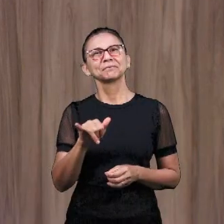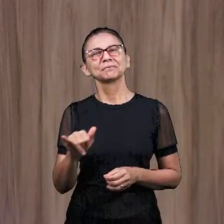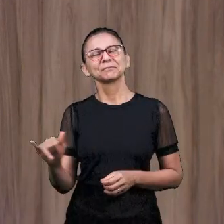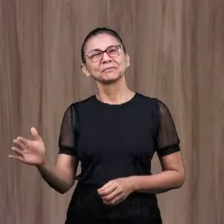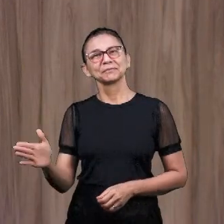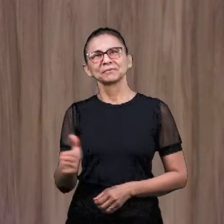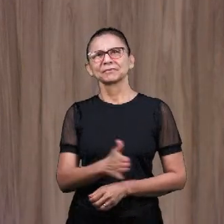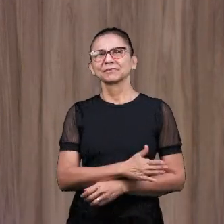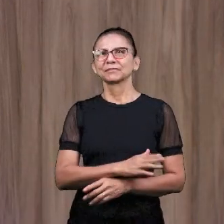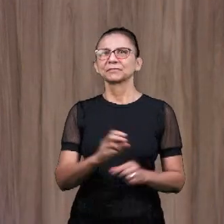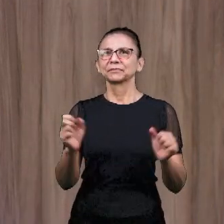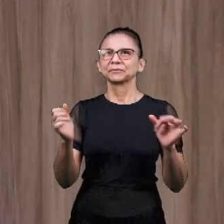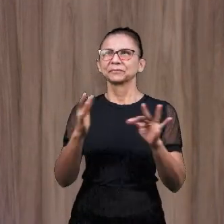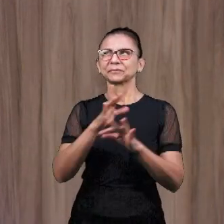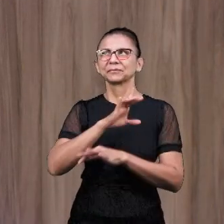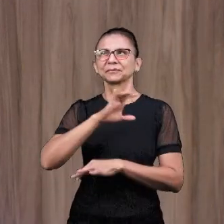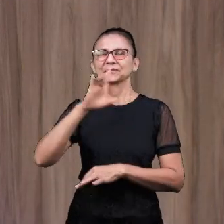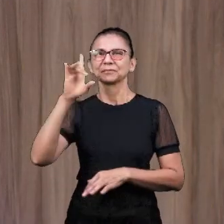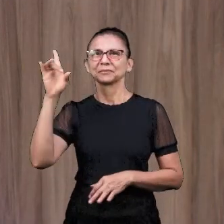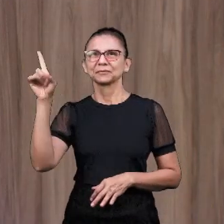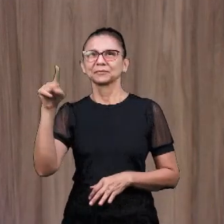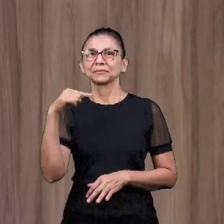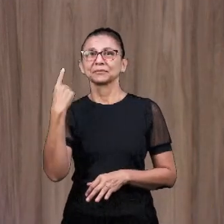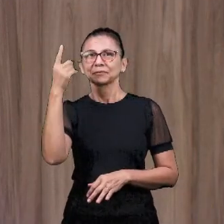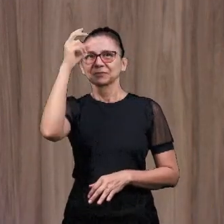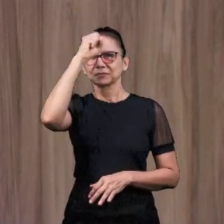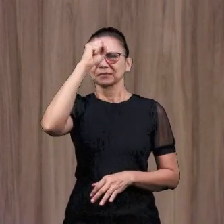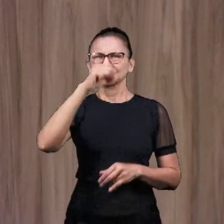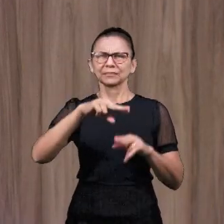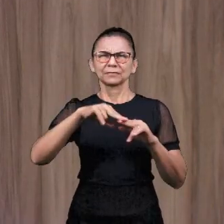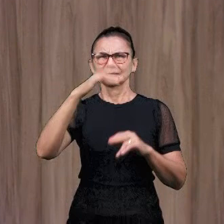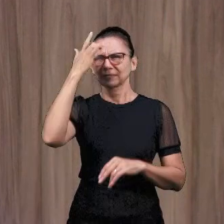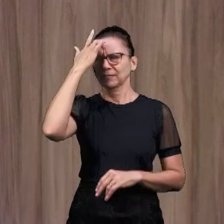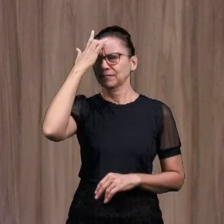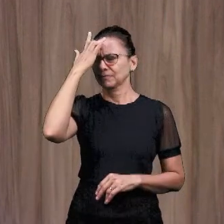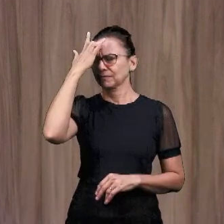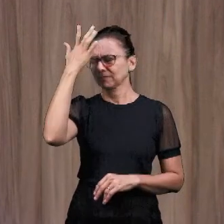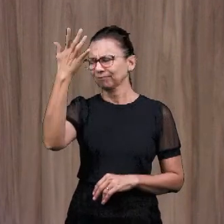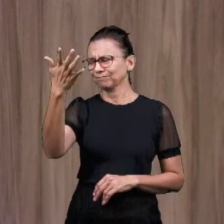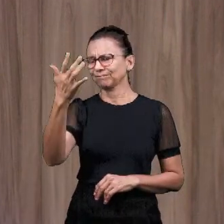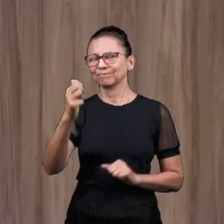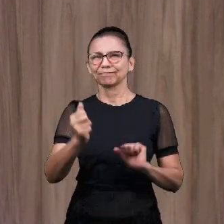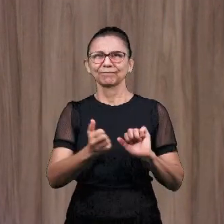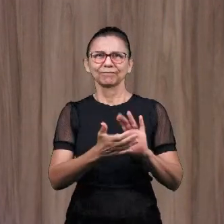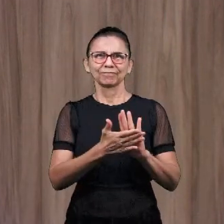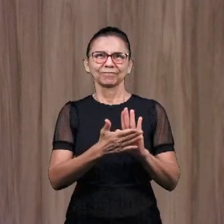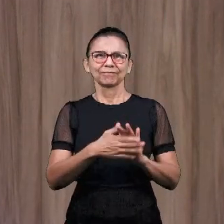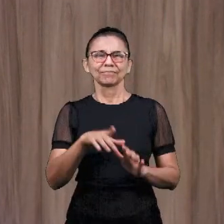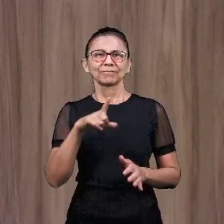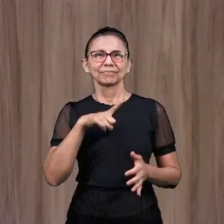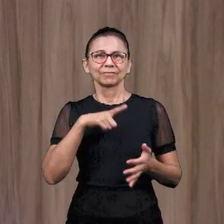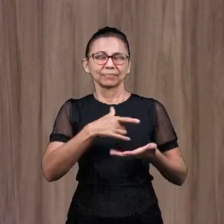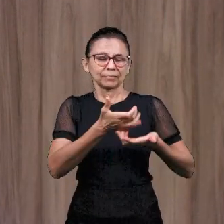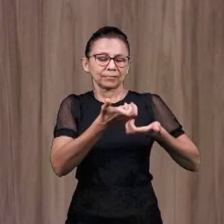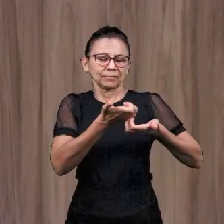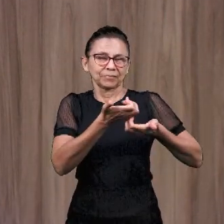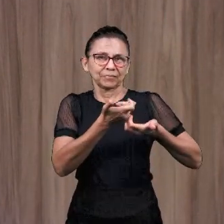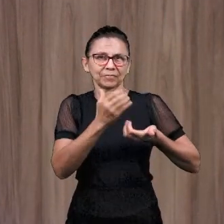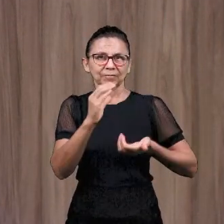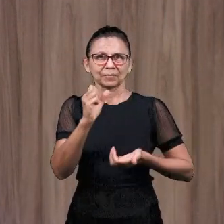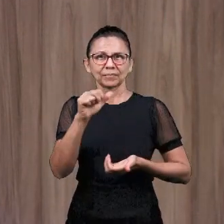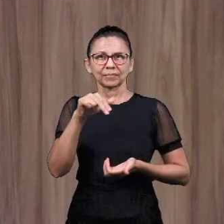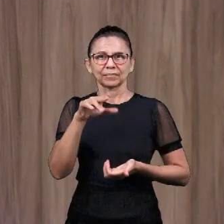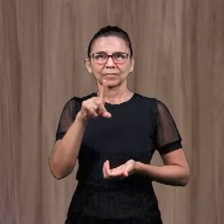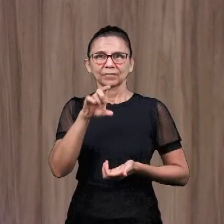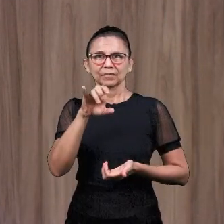Gloire à Dieu. Nous sommes en train d'apprendre de manière simplifiée l'introduction de la louange Je nous lampe. Aujourd'hui, nous allons